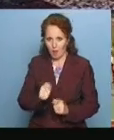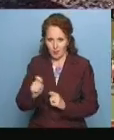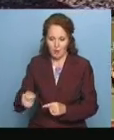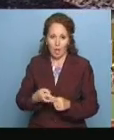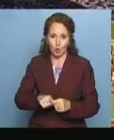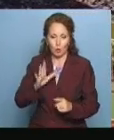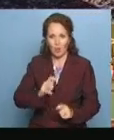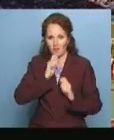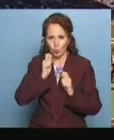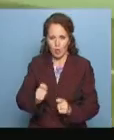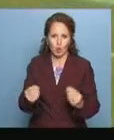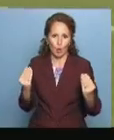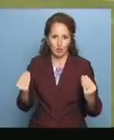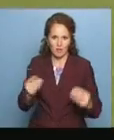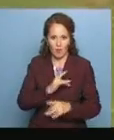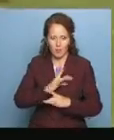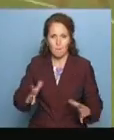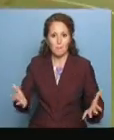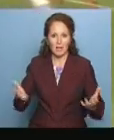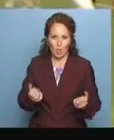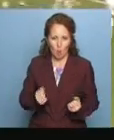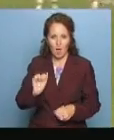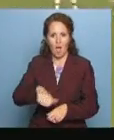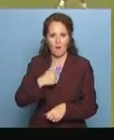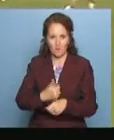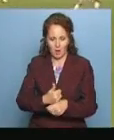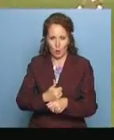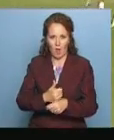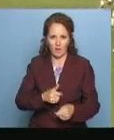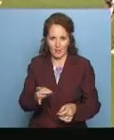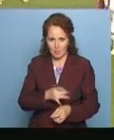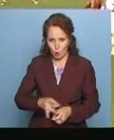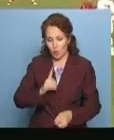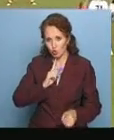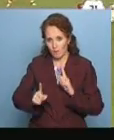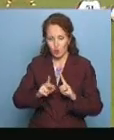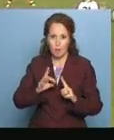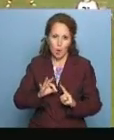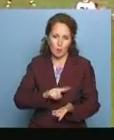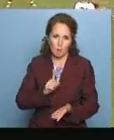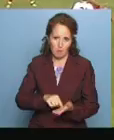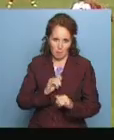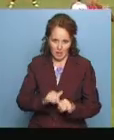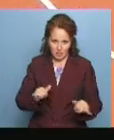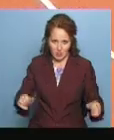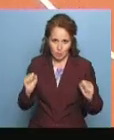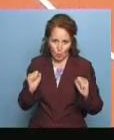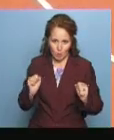на торжественном приеме. Но до этого в резиденции у главы республики пройдет рабочее совещание по проблемам развития спорта.